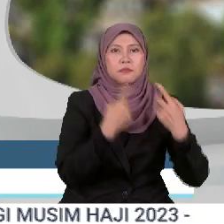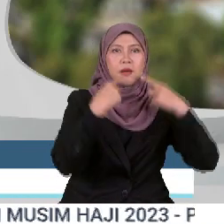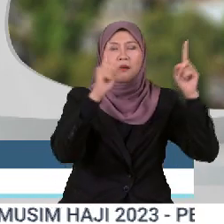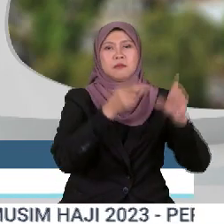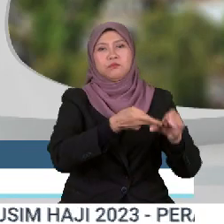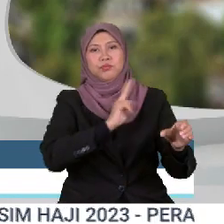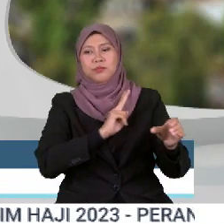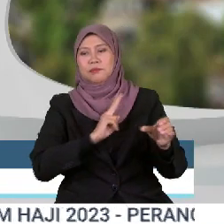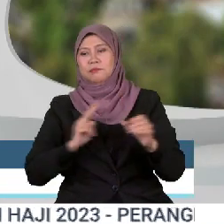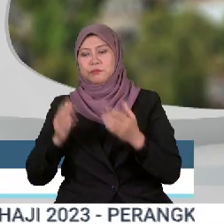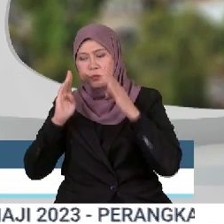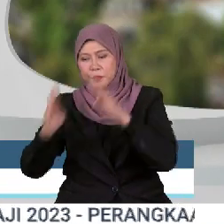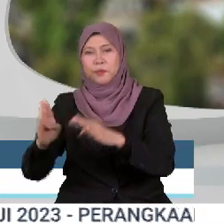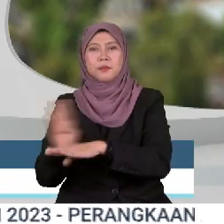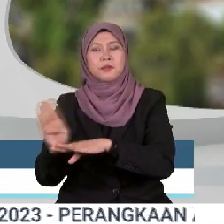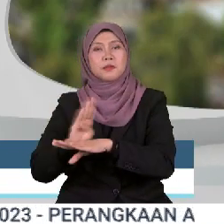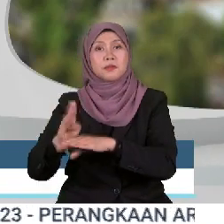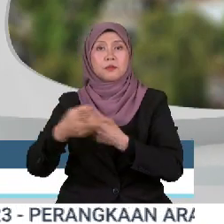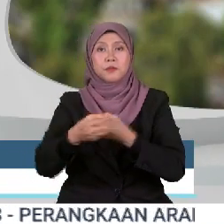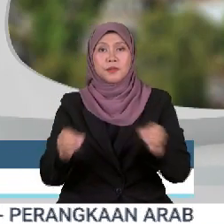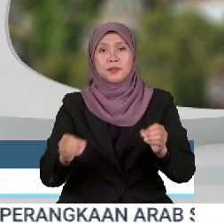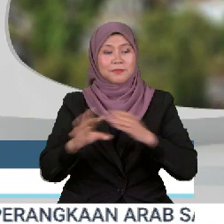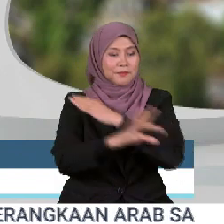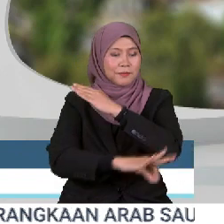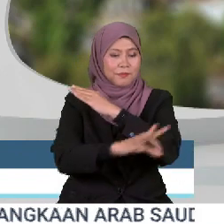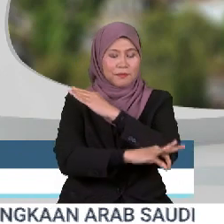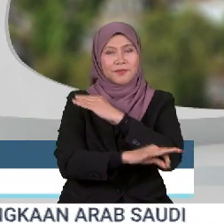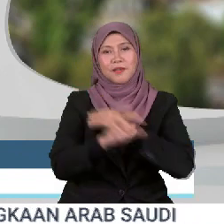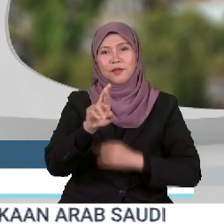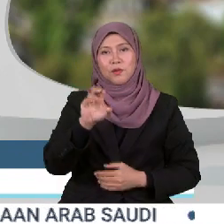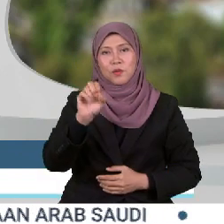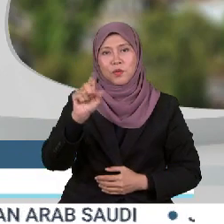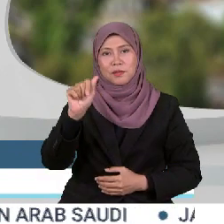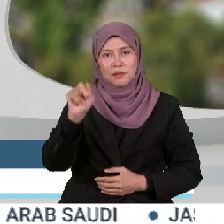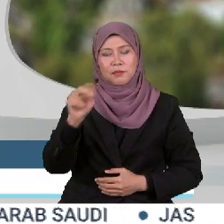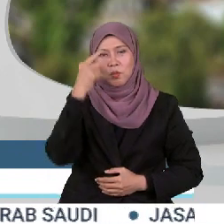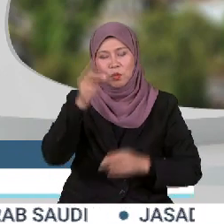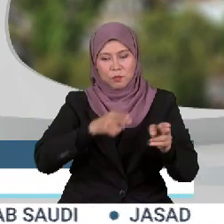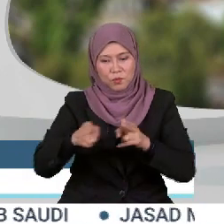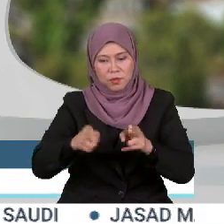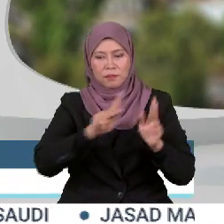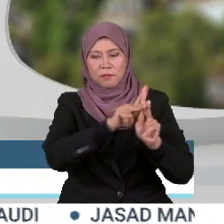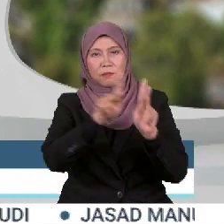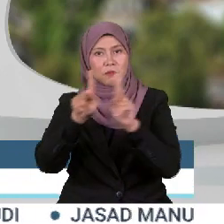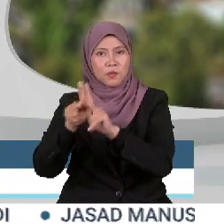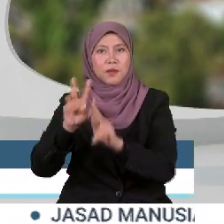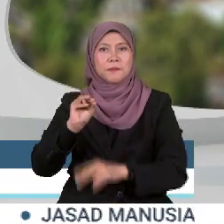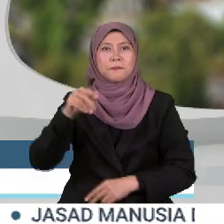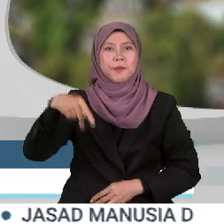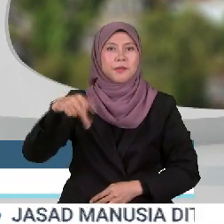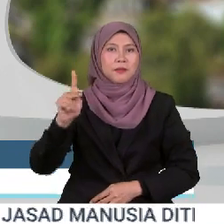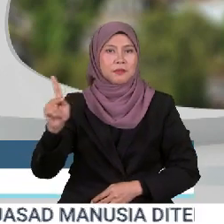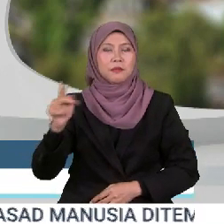9 menurut pengarah pejabat pembangunan Negeri Negeri 9 komedi kampung